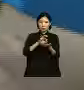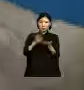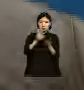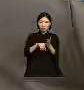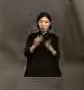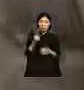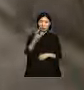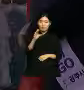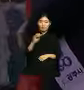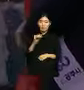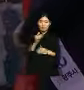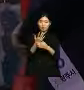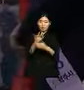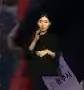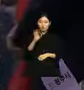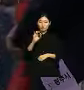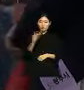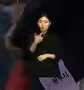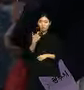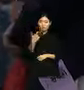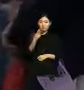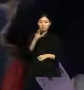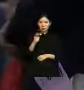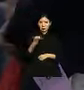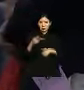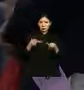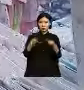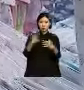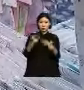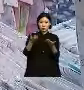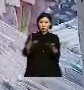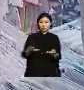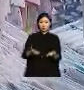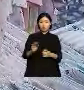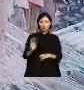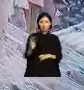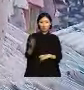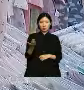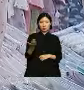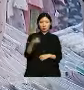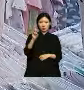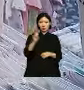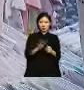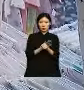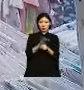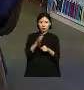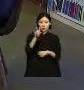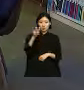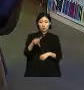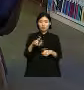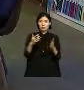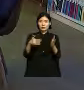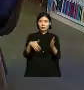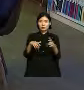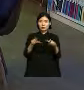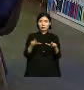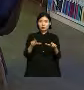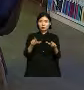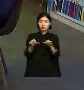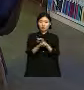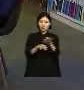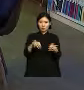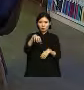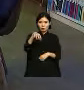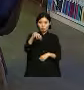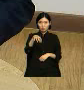600만원의 현금으로 660만원 에 지역화폐 를 받게 되는데 광교산 카드는 아직까지 지역경제 현장에서